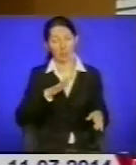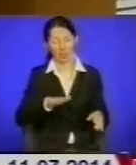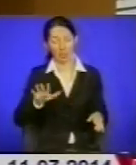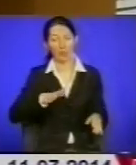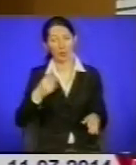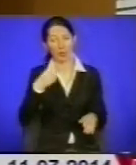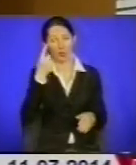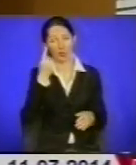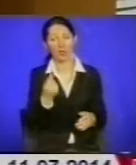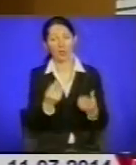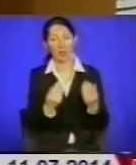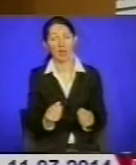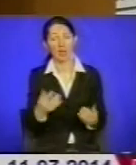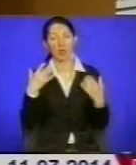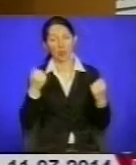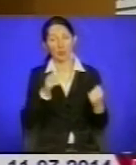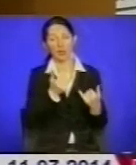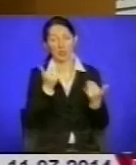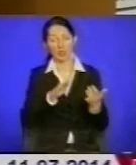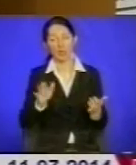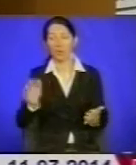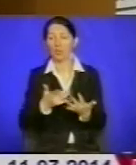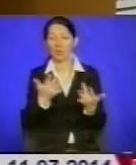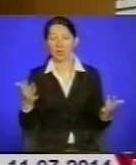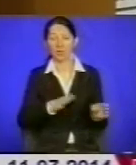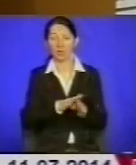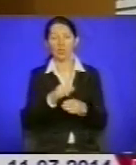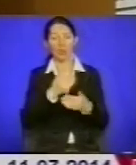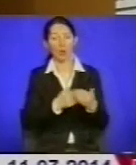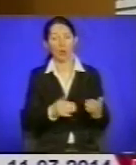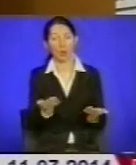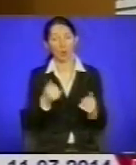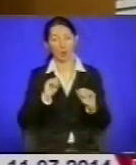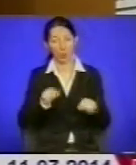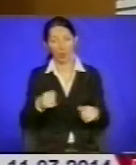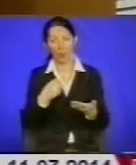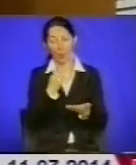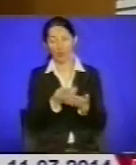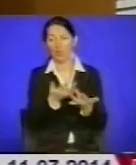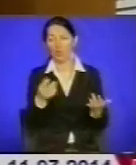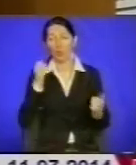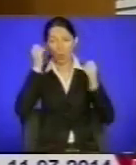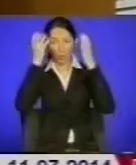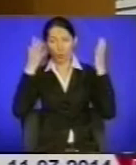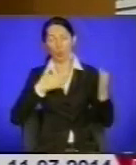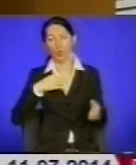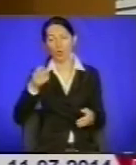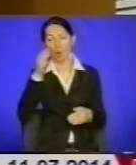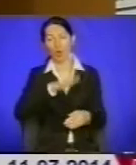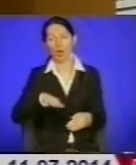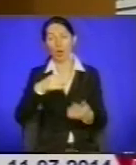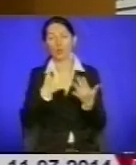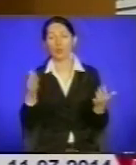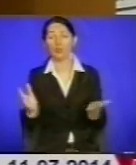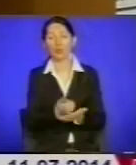буде організована різна насичена програма, де ми зможемо показати різні культуру нашого краю, різні